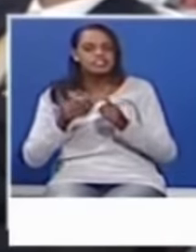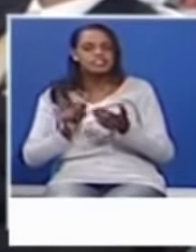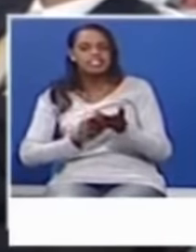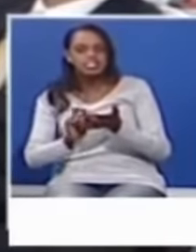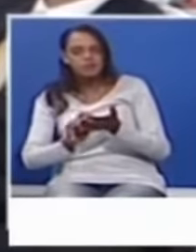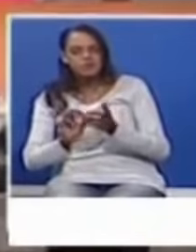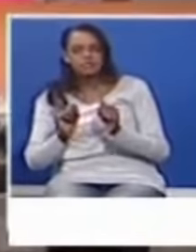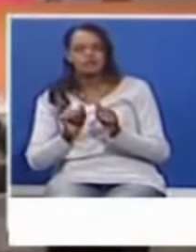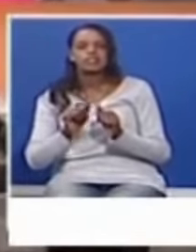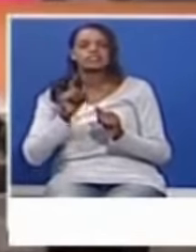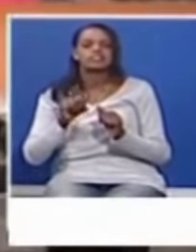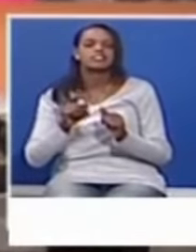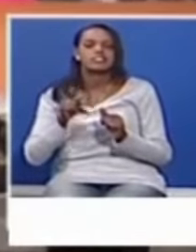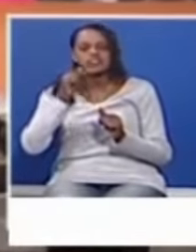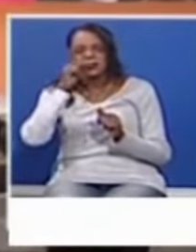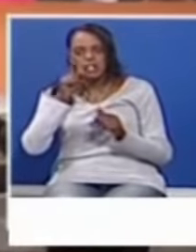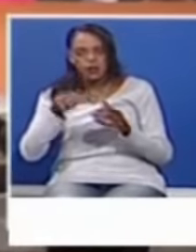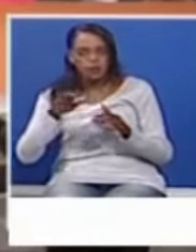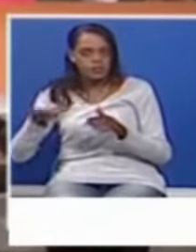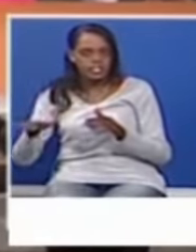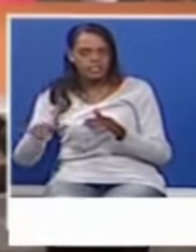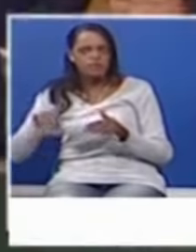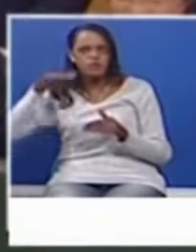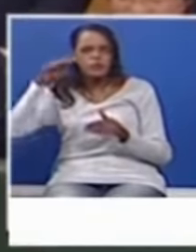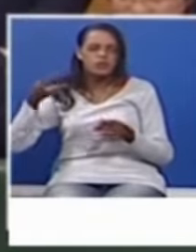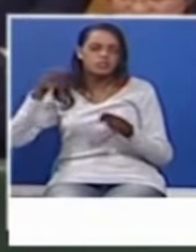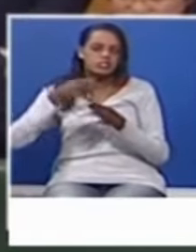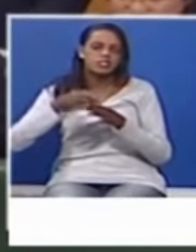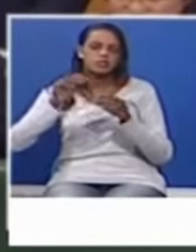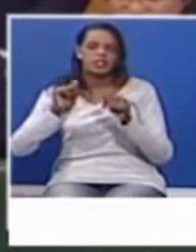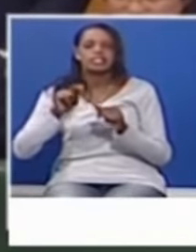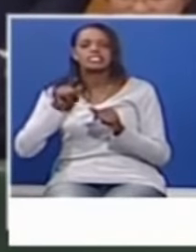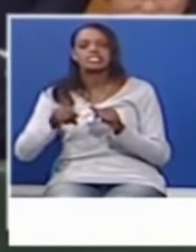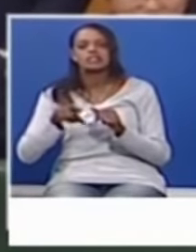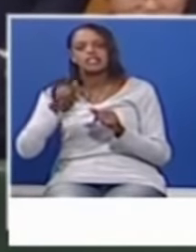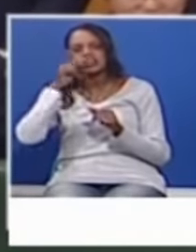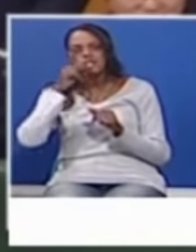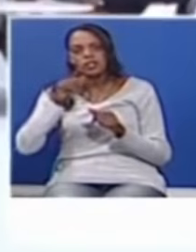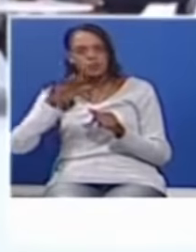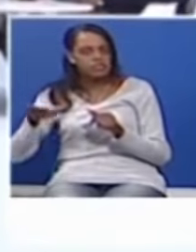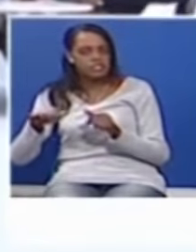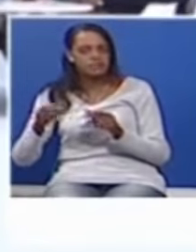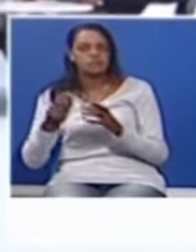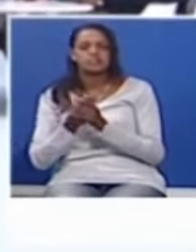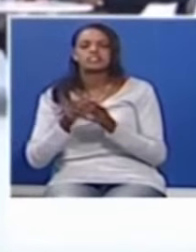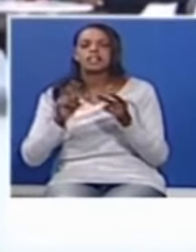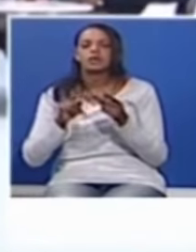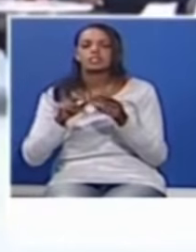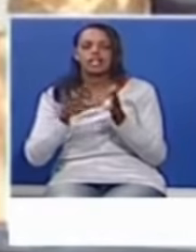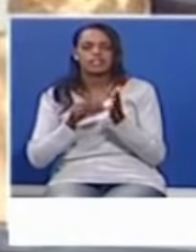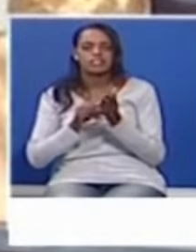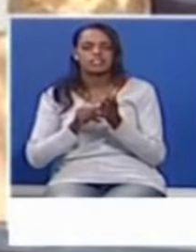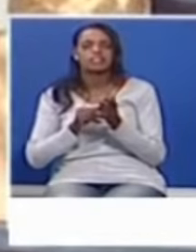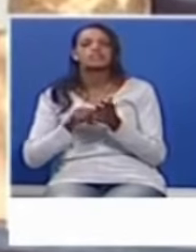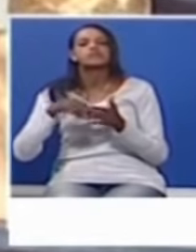من معات نمتقن اتاو چايناويان تكالات بلعول متقن زعب كخون كله ازد ما چايناويان تكالات مستكالات كالو تهاجرات زلول